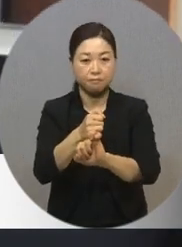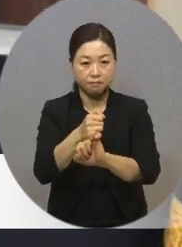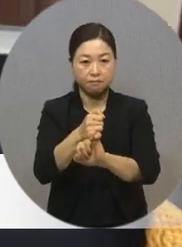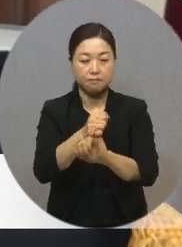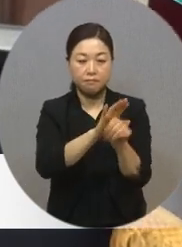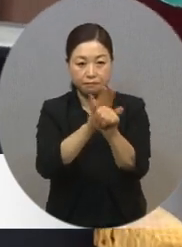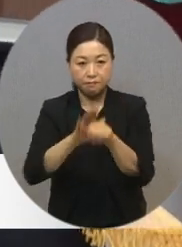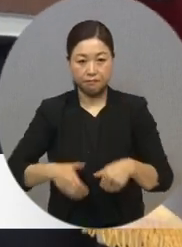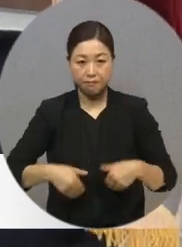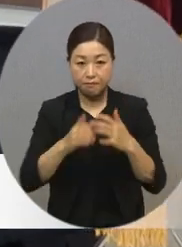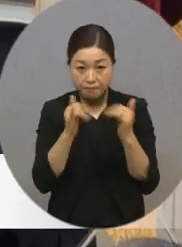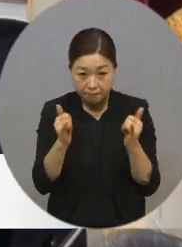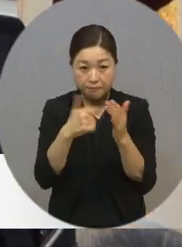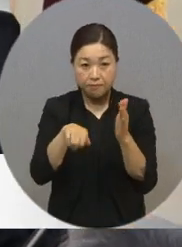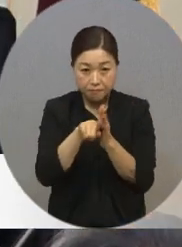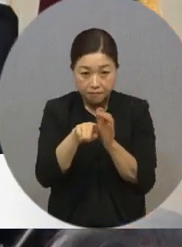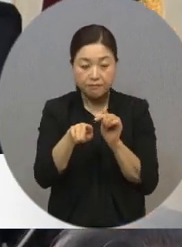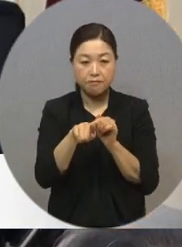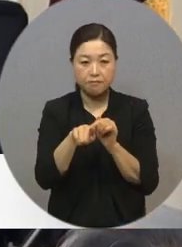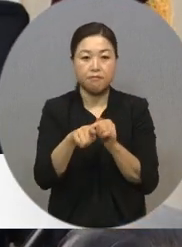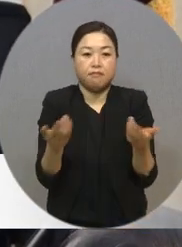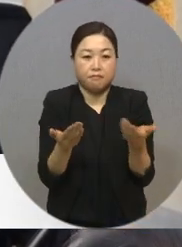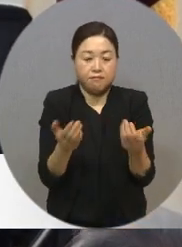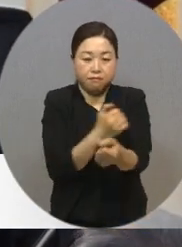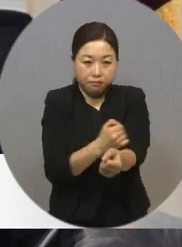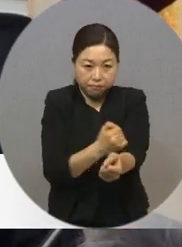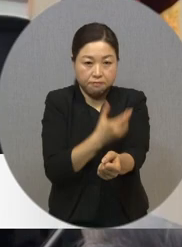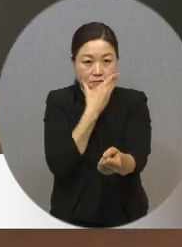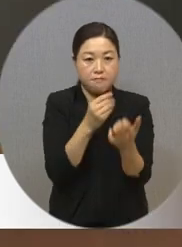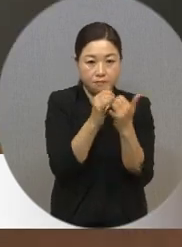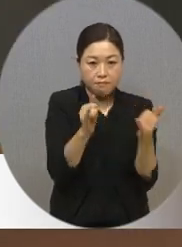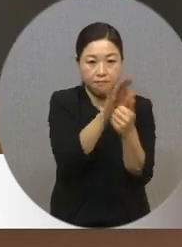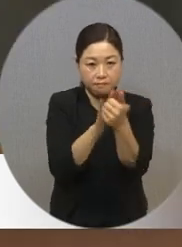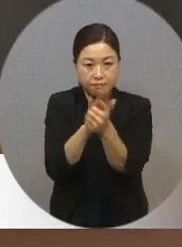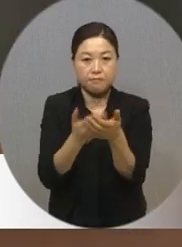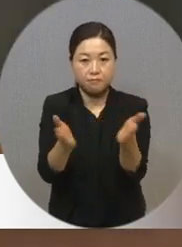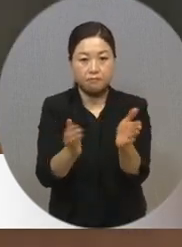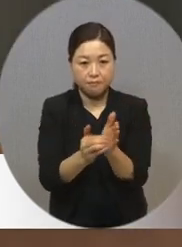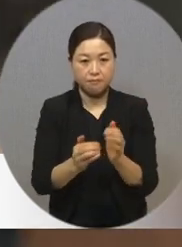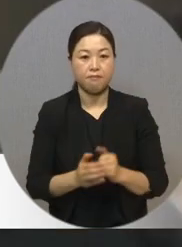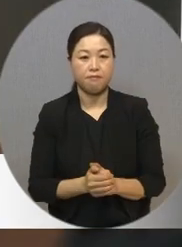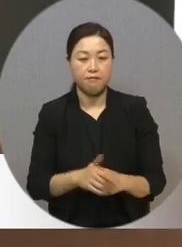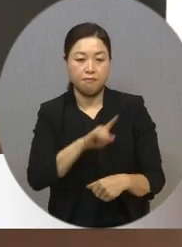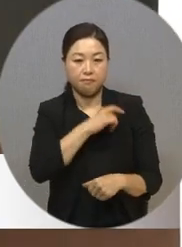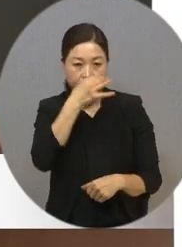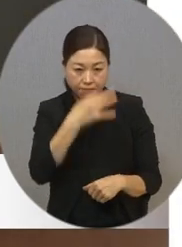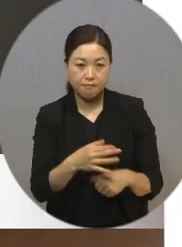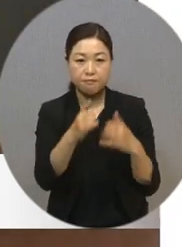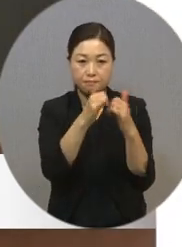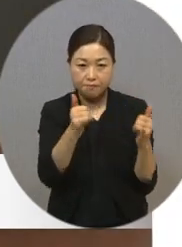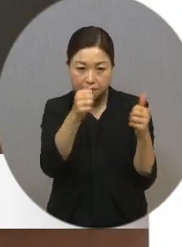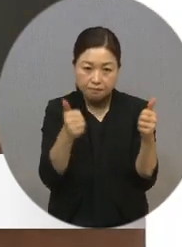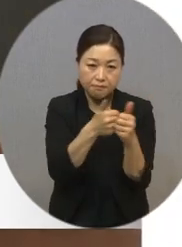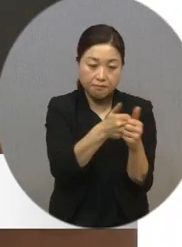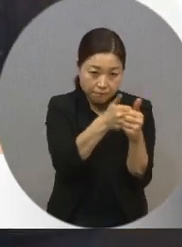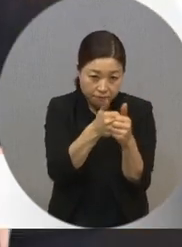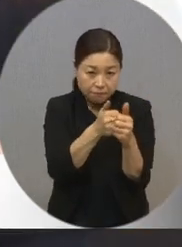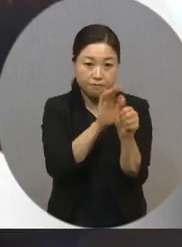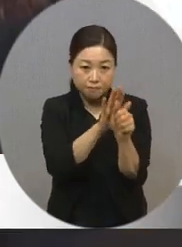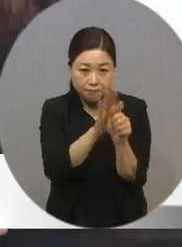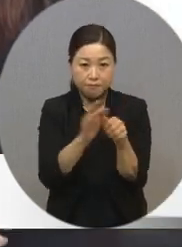도움이 필요한 사람들을 위해 일하는 지사들을 격려했습니다 에서 그들을 지원하는